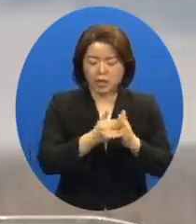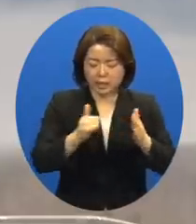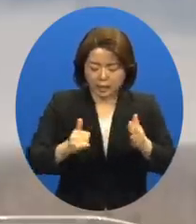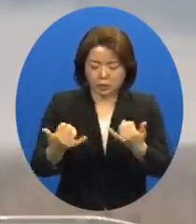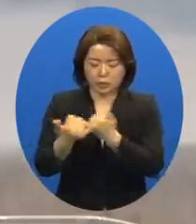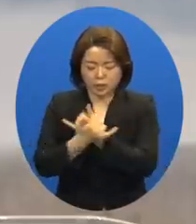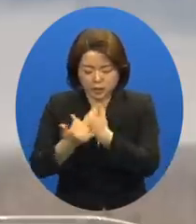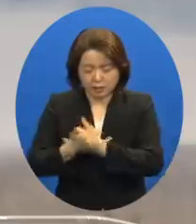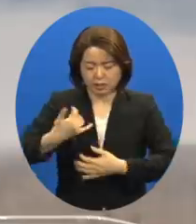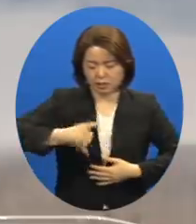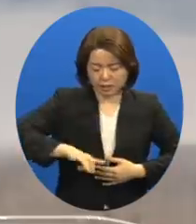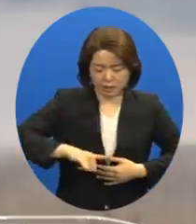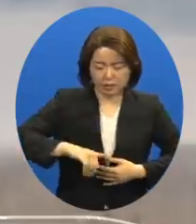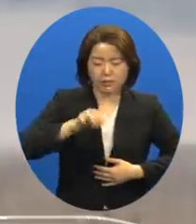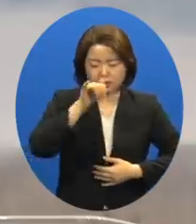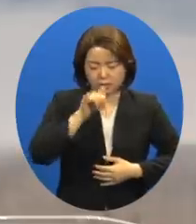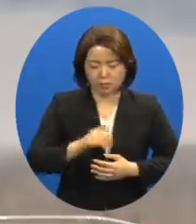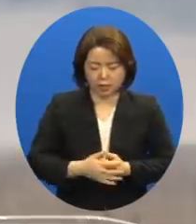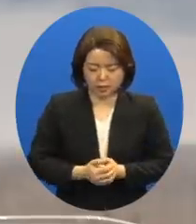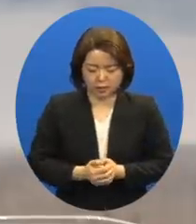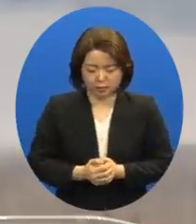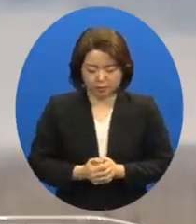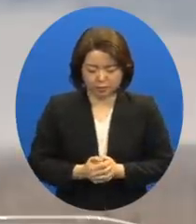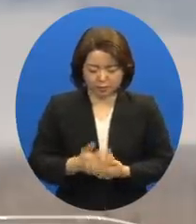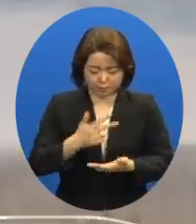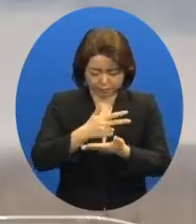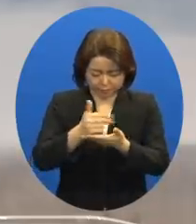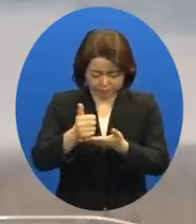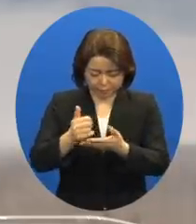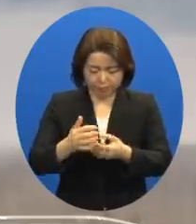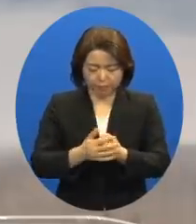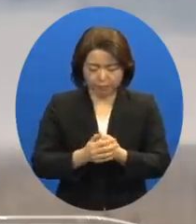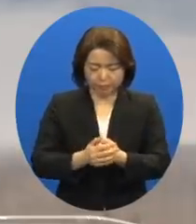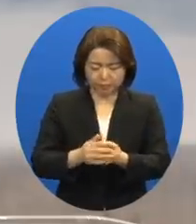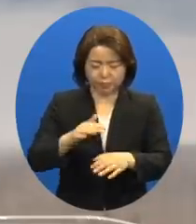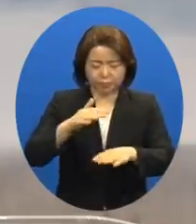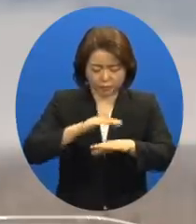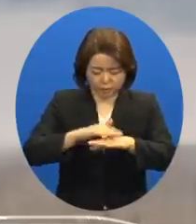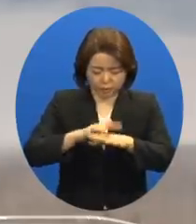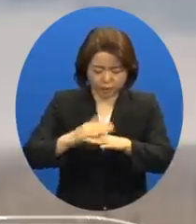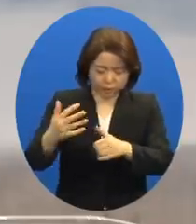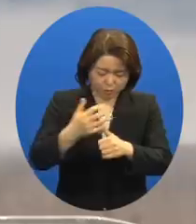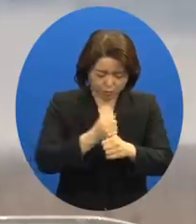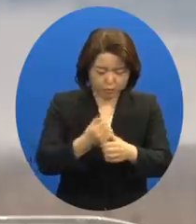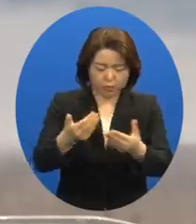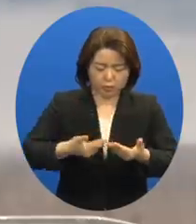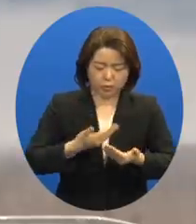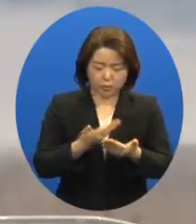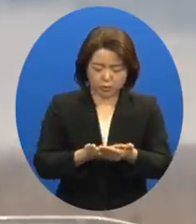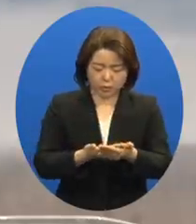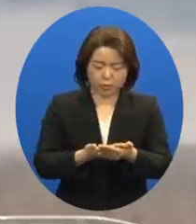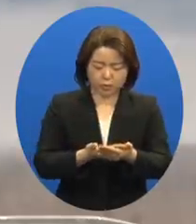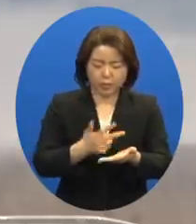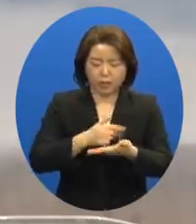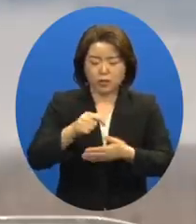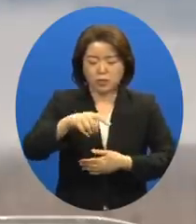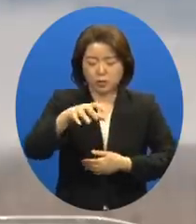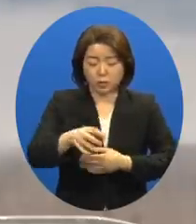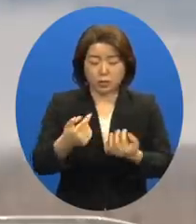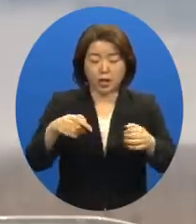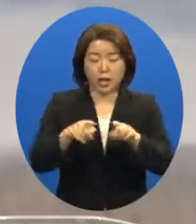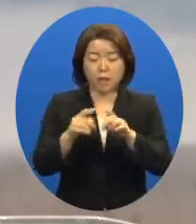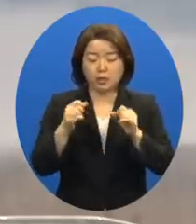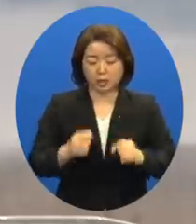친지들, 자녀들이 있습니다. 주님, 주의 손으로 붙들어 주시고 주님이 그곳에서 함께